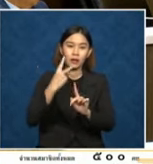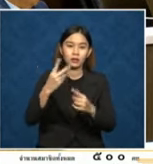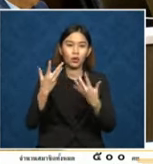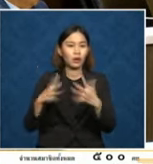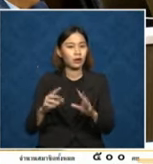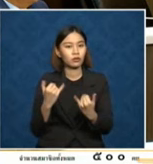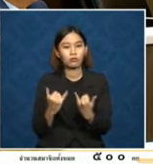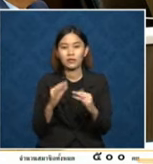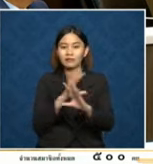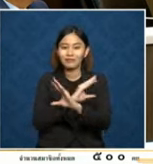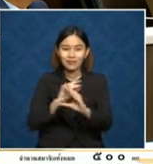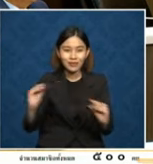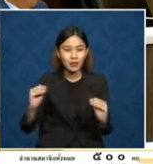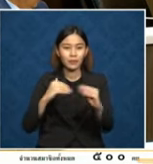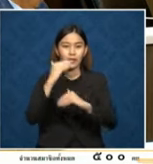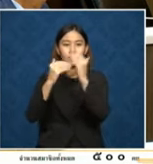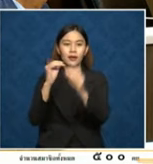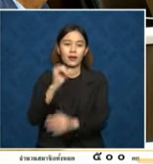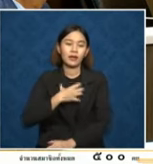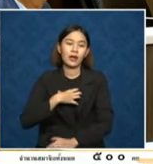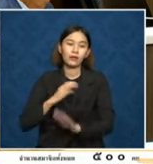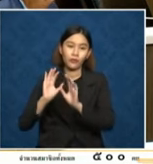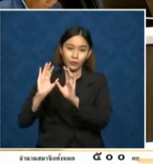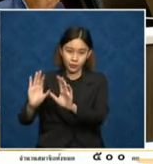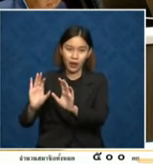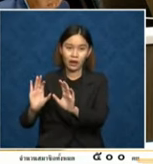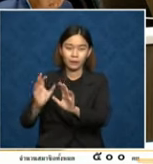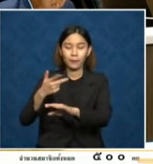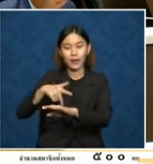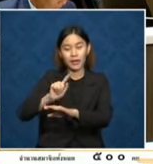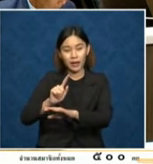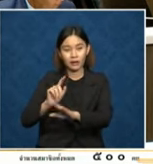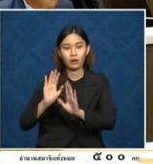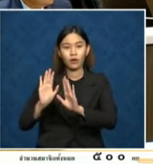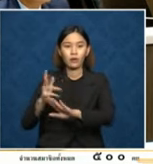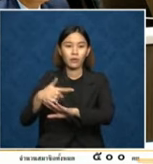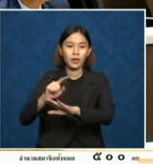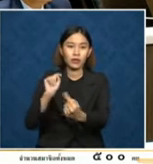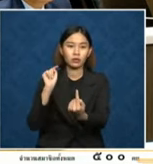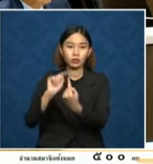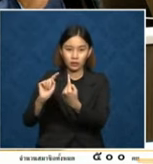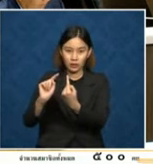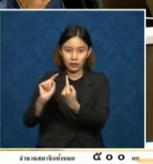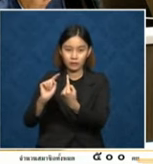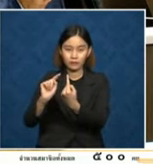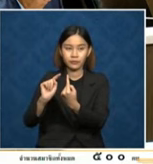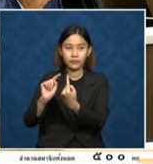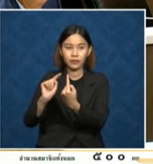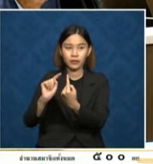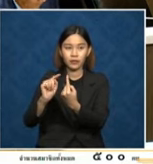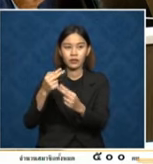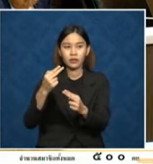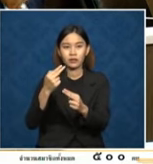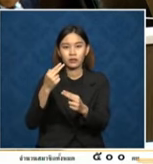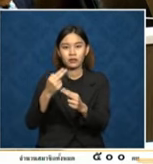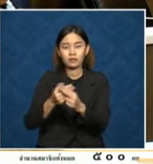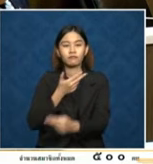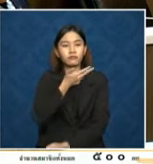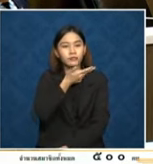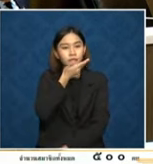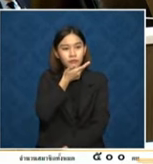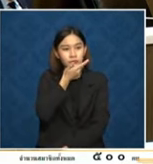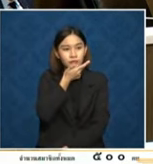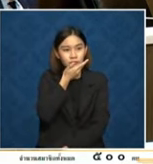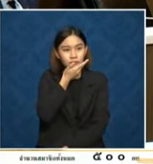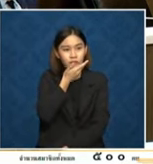ยังไม่มีความคืบหน้าใดๆจึงฝากท่านประธานนะครับไปยังนายอนุทินชาญวีรกุล